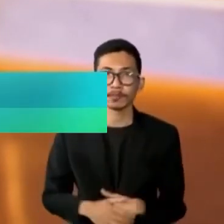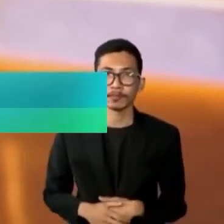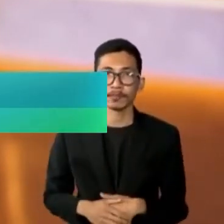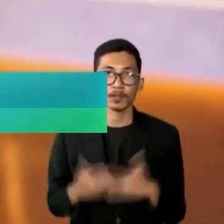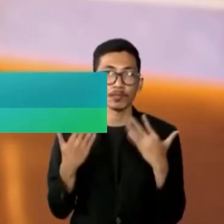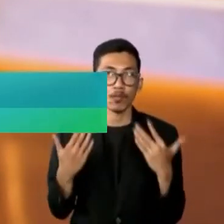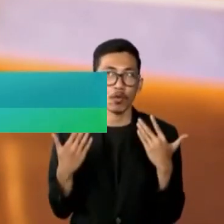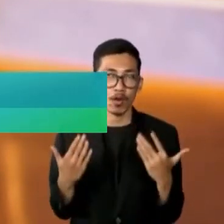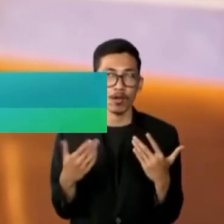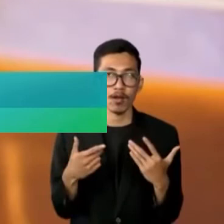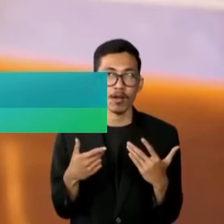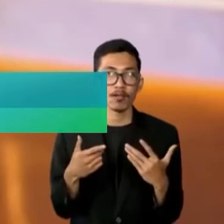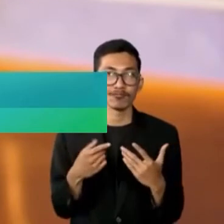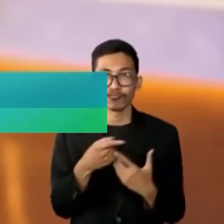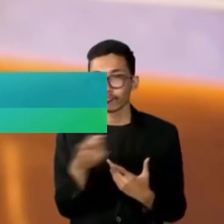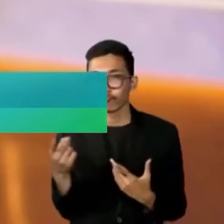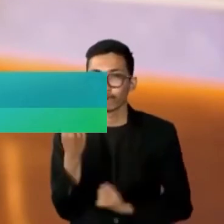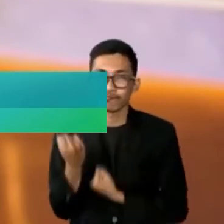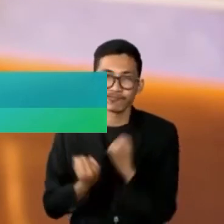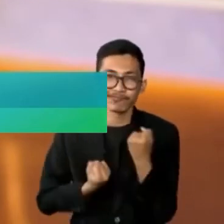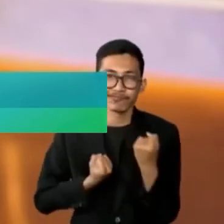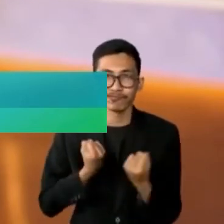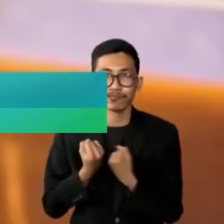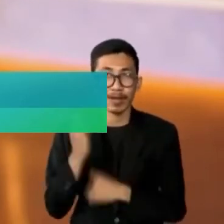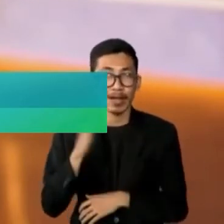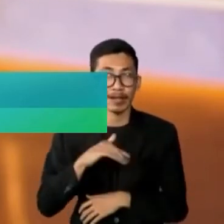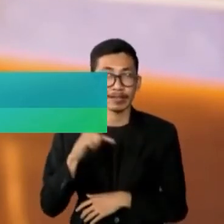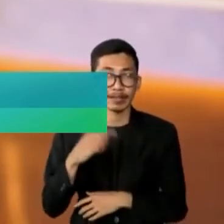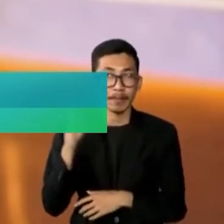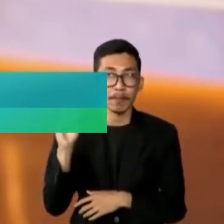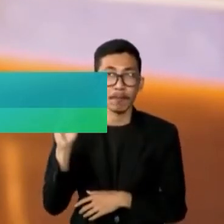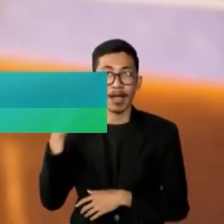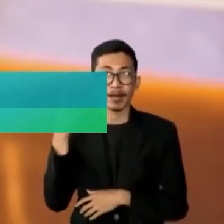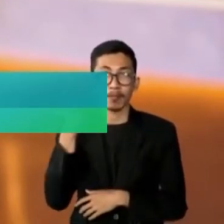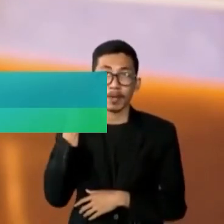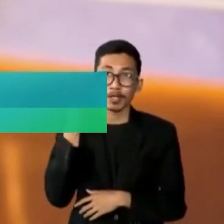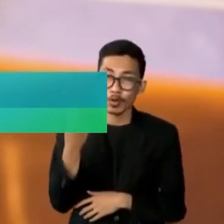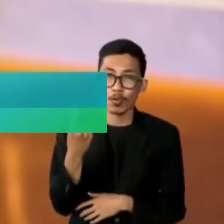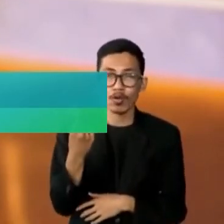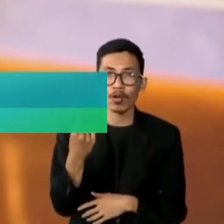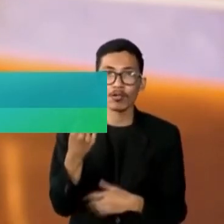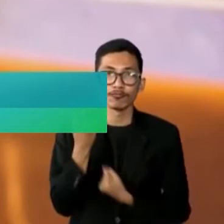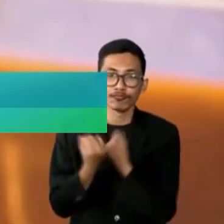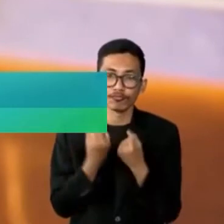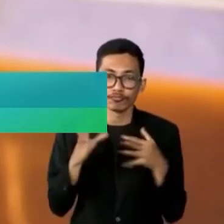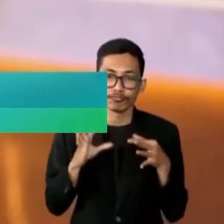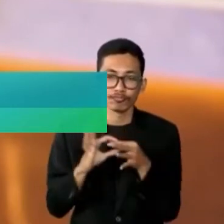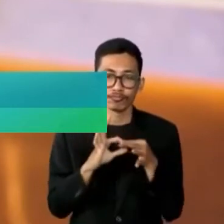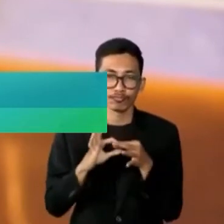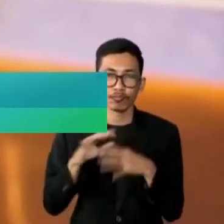Semoga apa yang telah Anda kerjakan saat ini, kemarin, dan yang akan datang, akan membuat bangsa